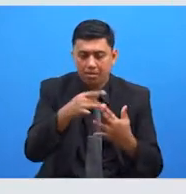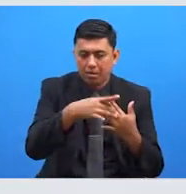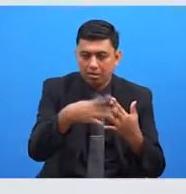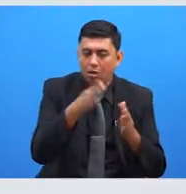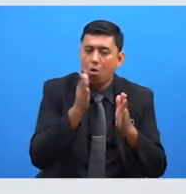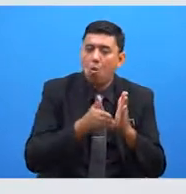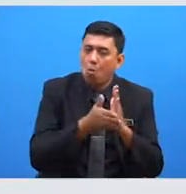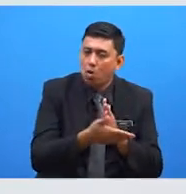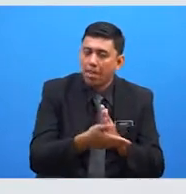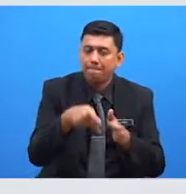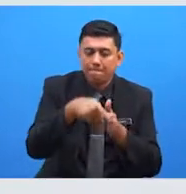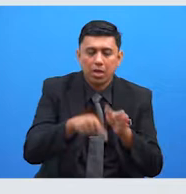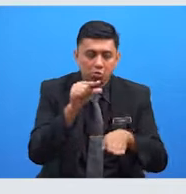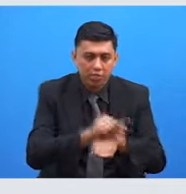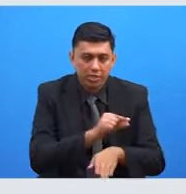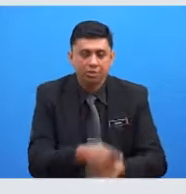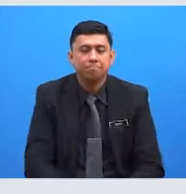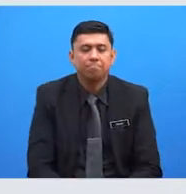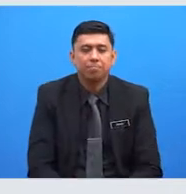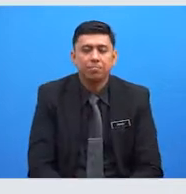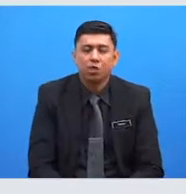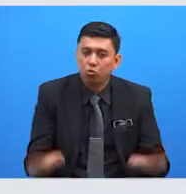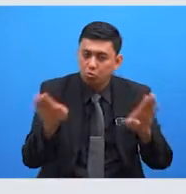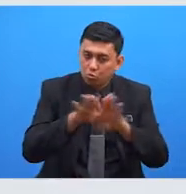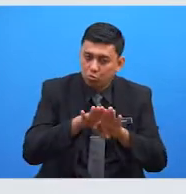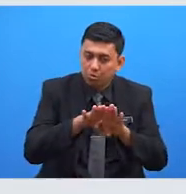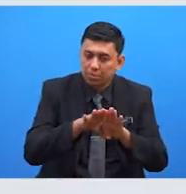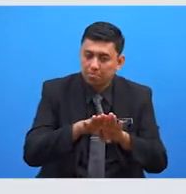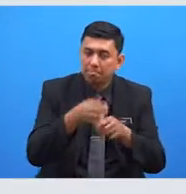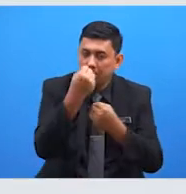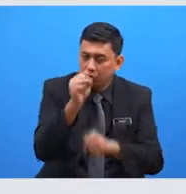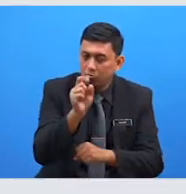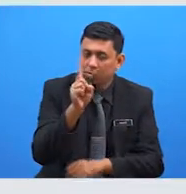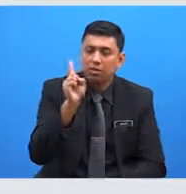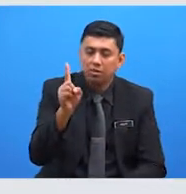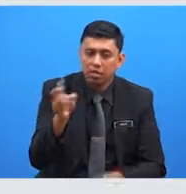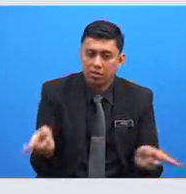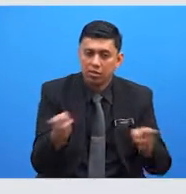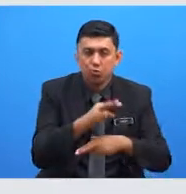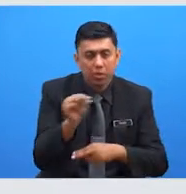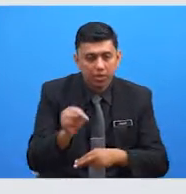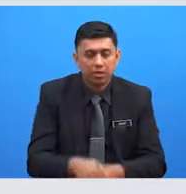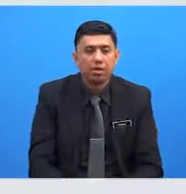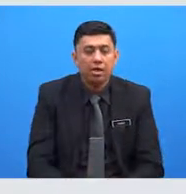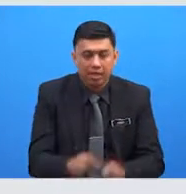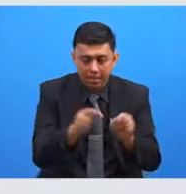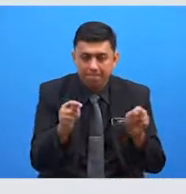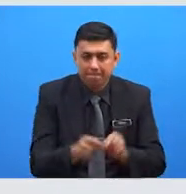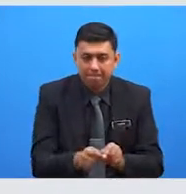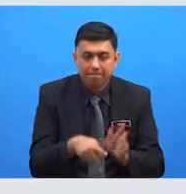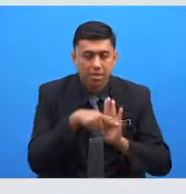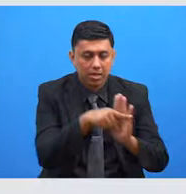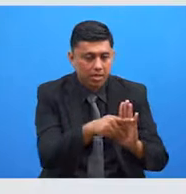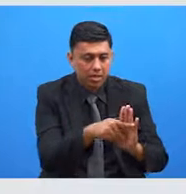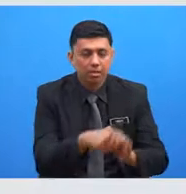pengguna. Selepas tag tutup form, disediakan satu ruangan sebagai lokasi paparan